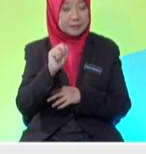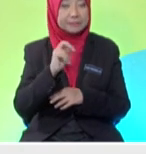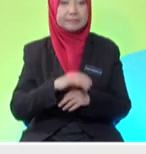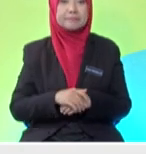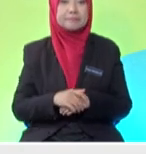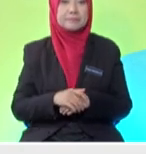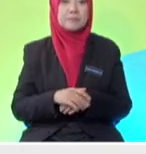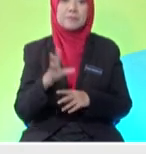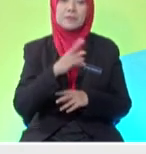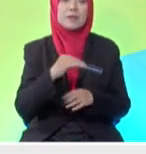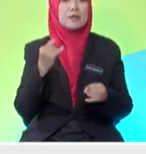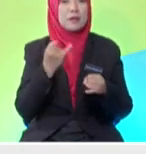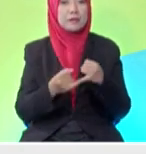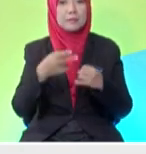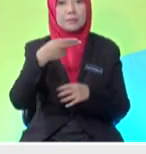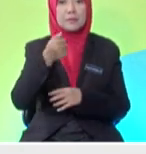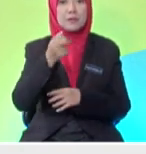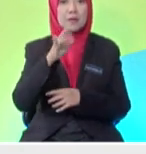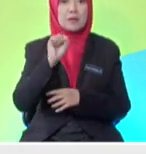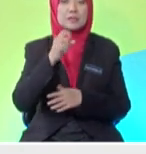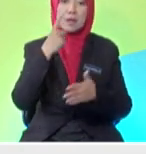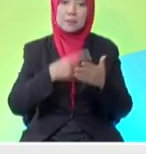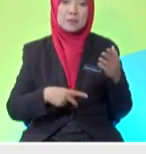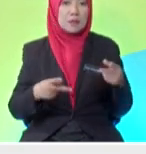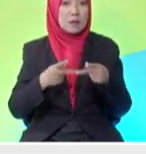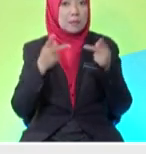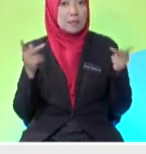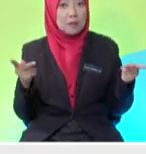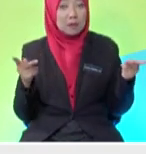dan yang terakhir Haris apa kabar